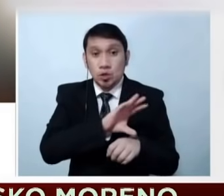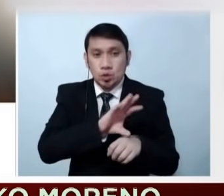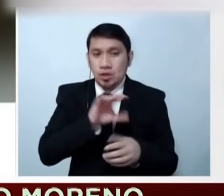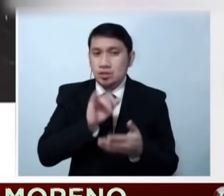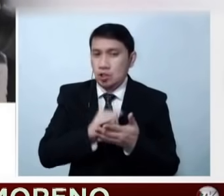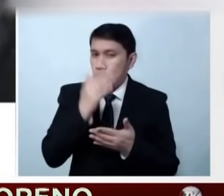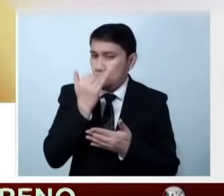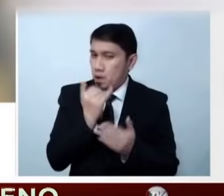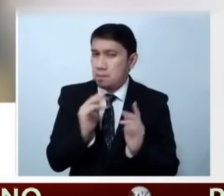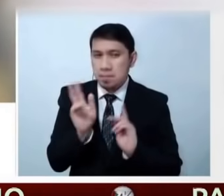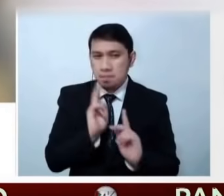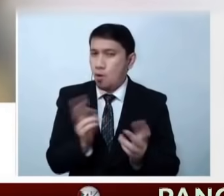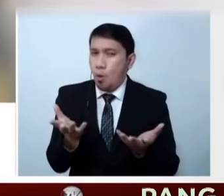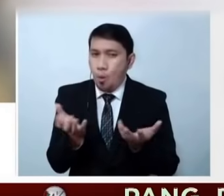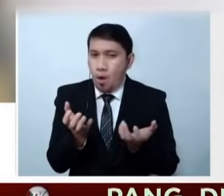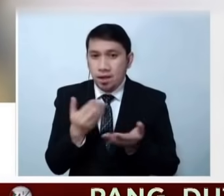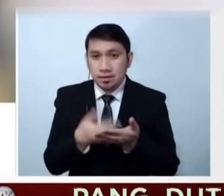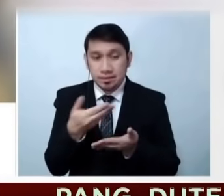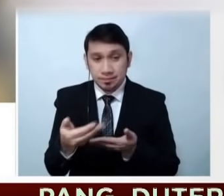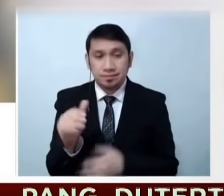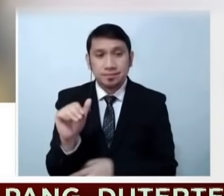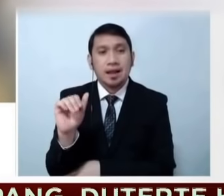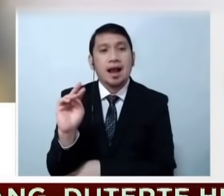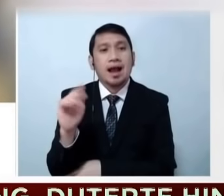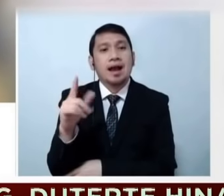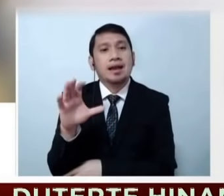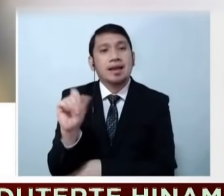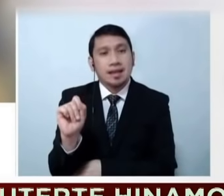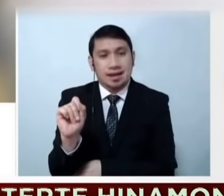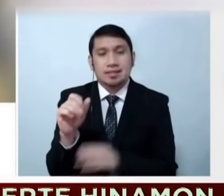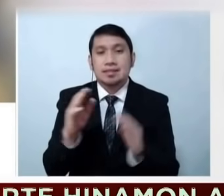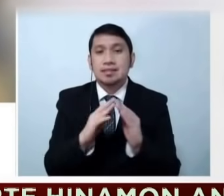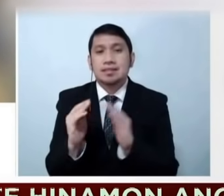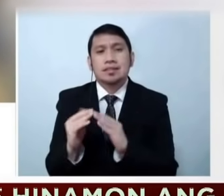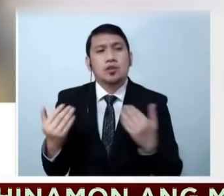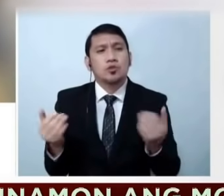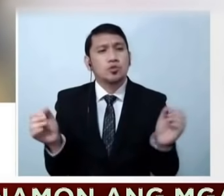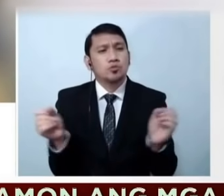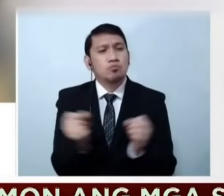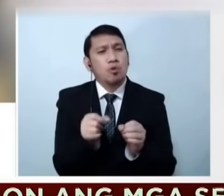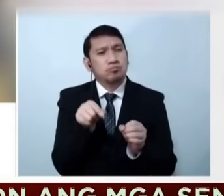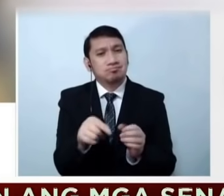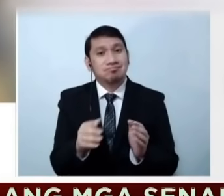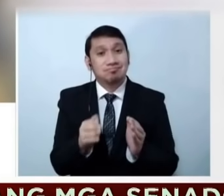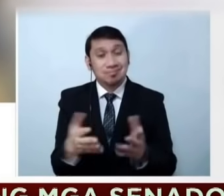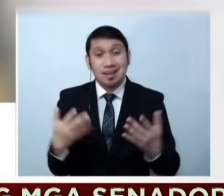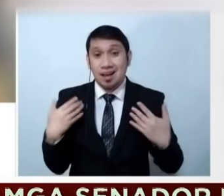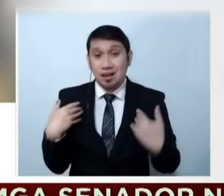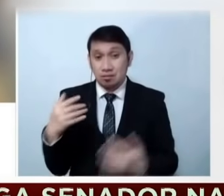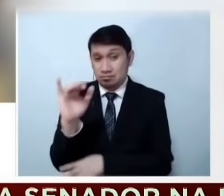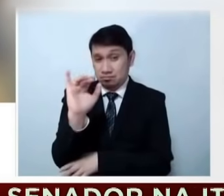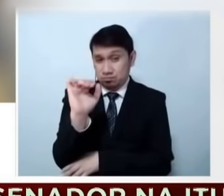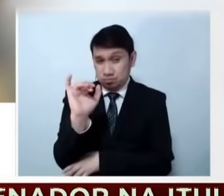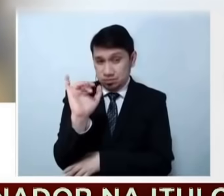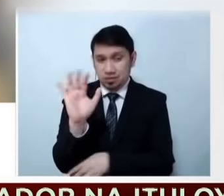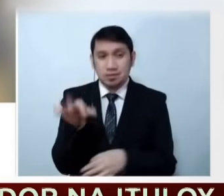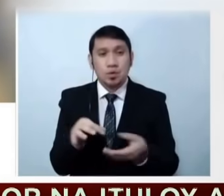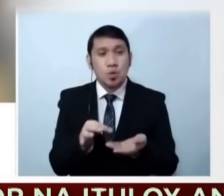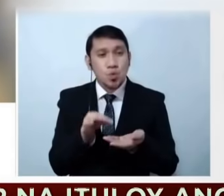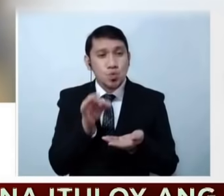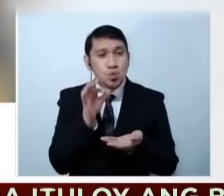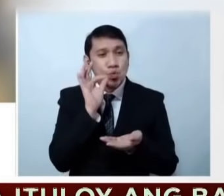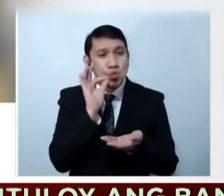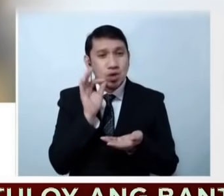mga customer. Sa Angeles City, sa maliit na pwesto na ito sa tabi ng daan, pinasosyal ang pag-inom ng paboritong